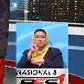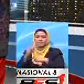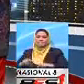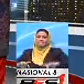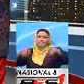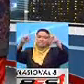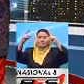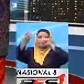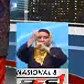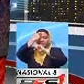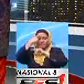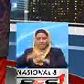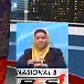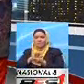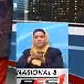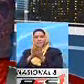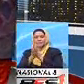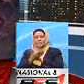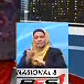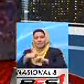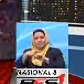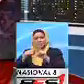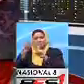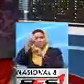untuk mencari bekalan selesa di gelanggang